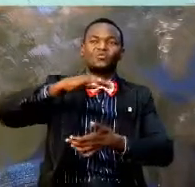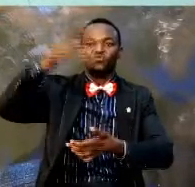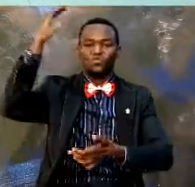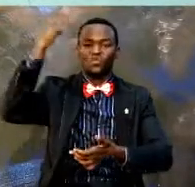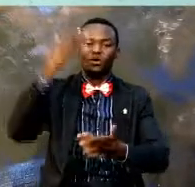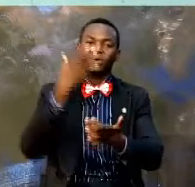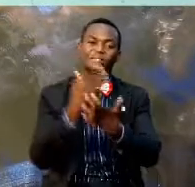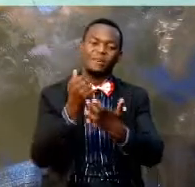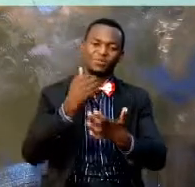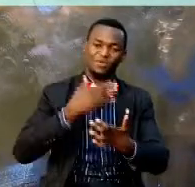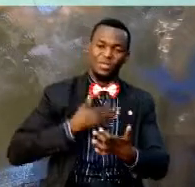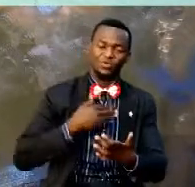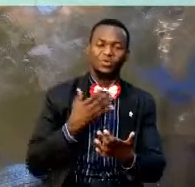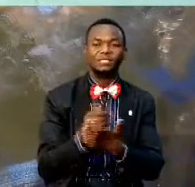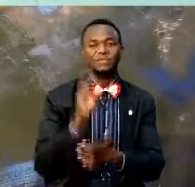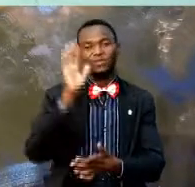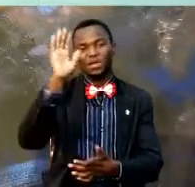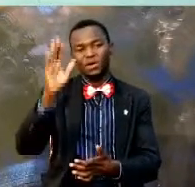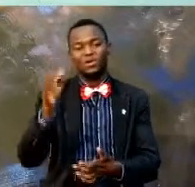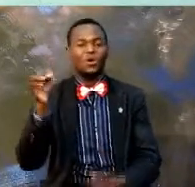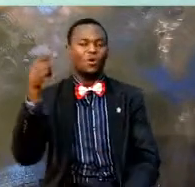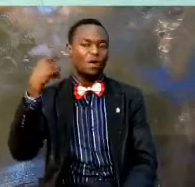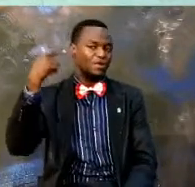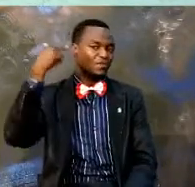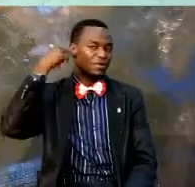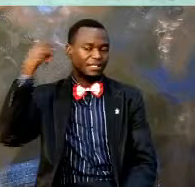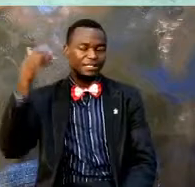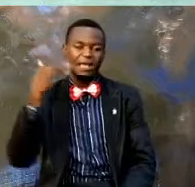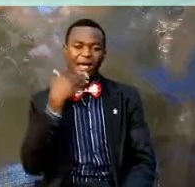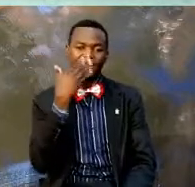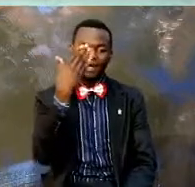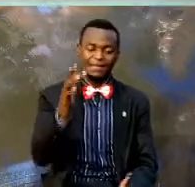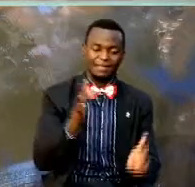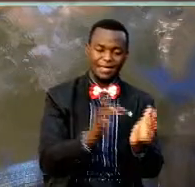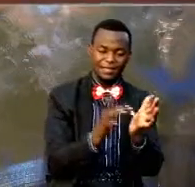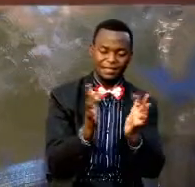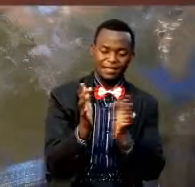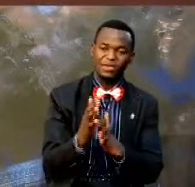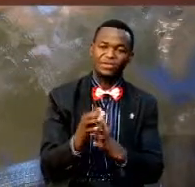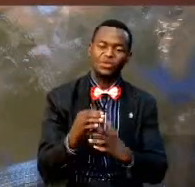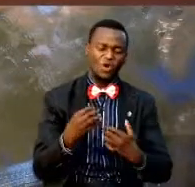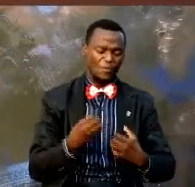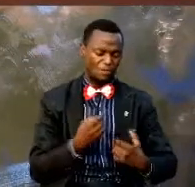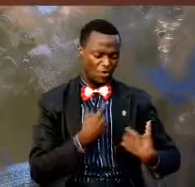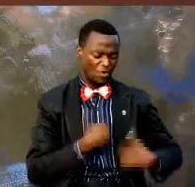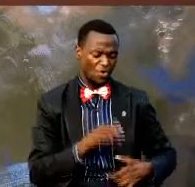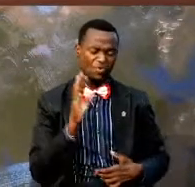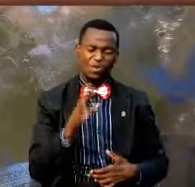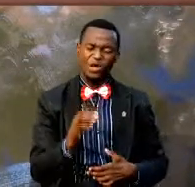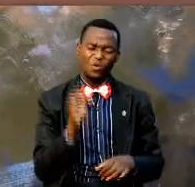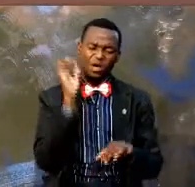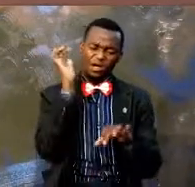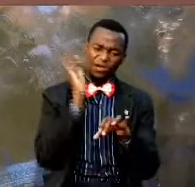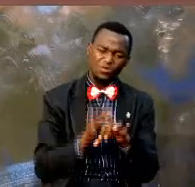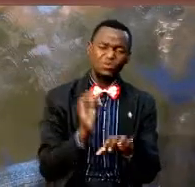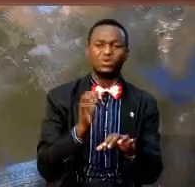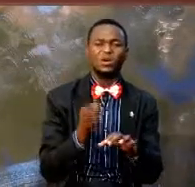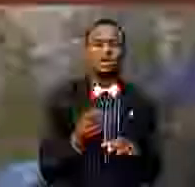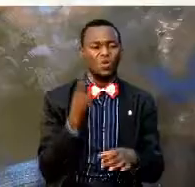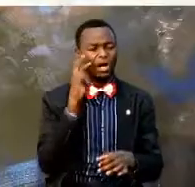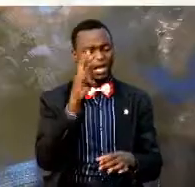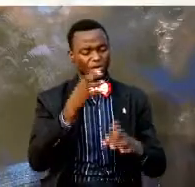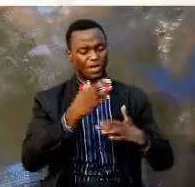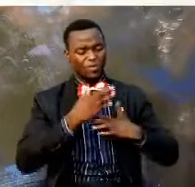yetu, kubwa kwa ajili yao. Waliposikia habari za Yesu, mioni mwao wakaguswa,